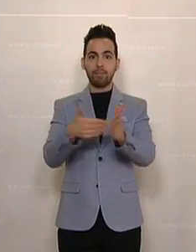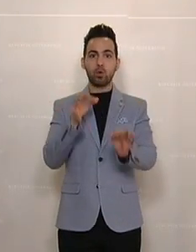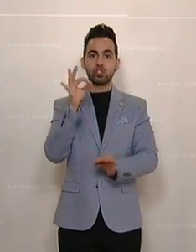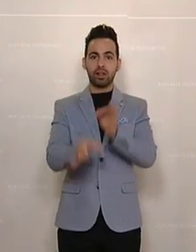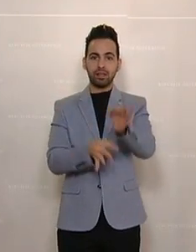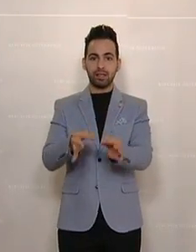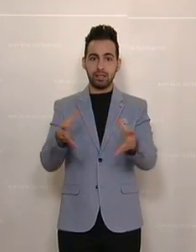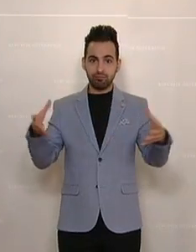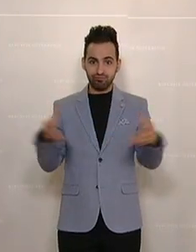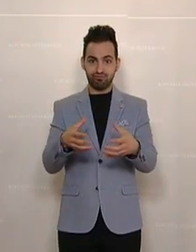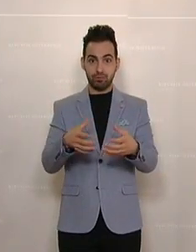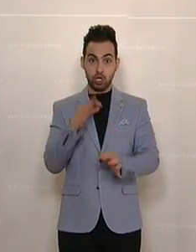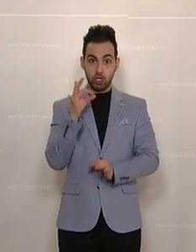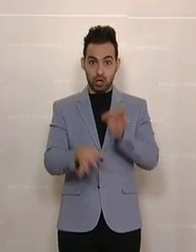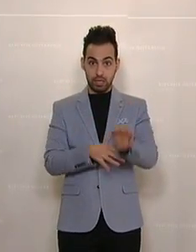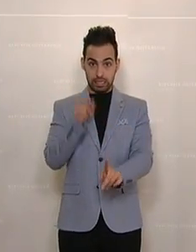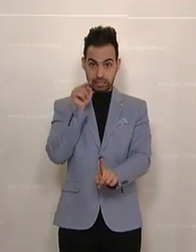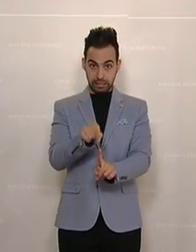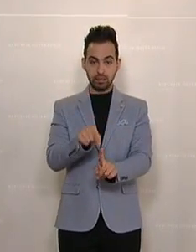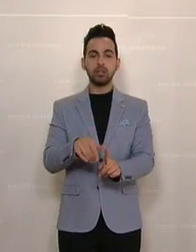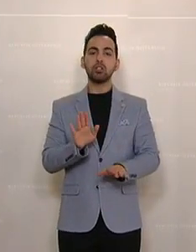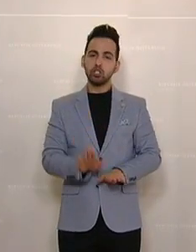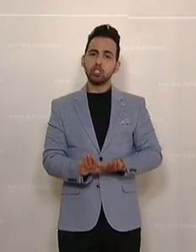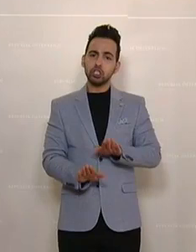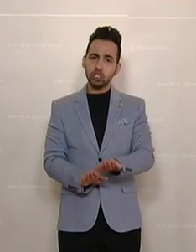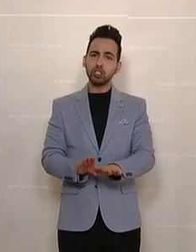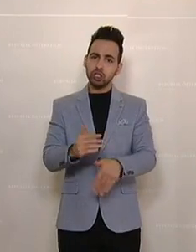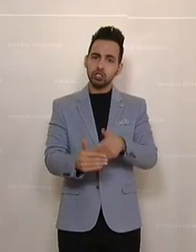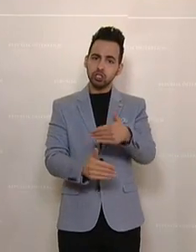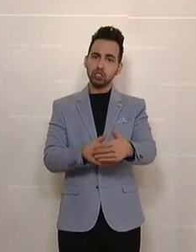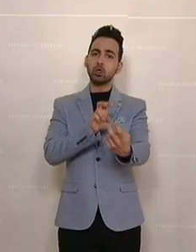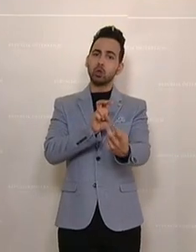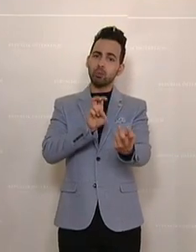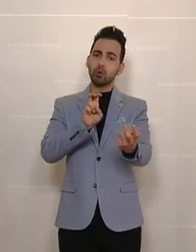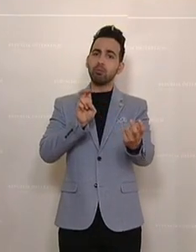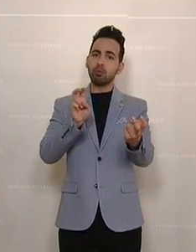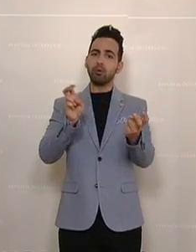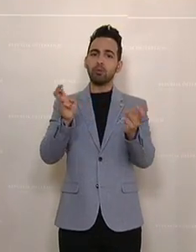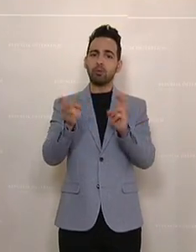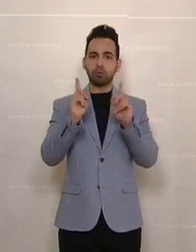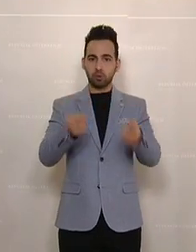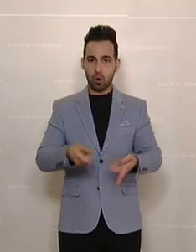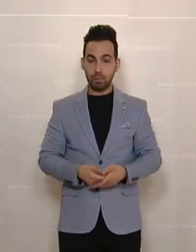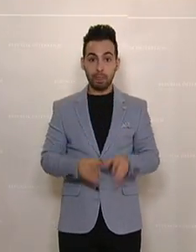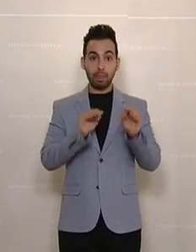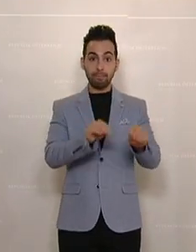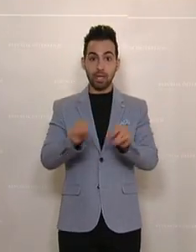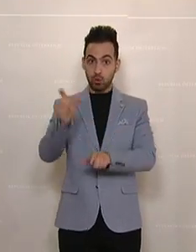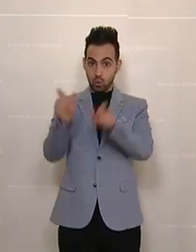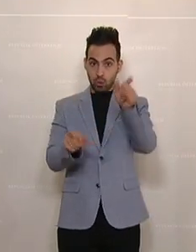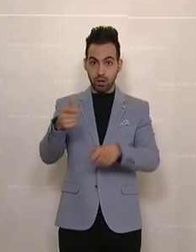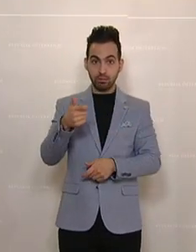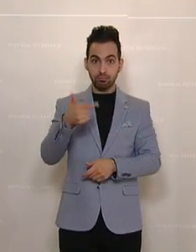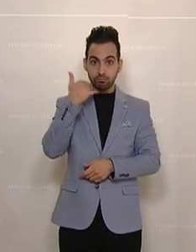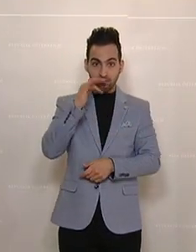auszuarbeiten und diese Strategie dann Schritt für Schritt umzusetzen. Die Pädagoginnen und